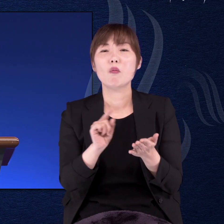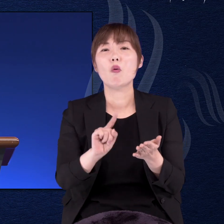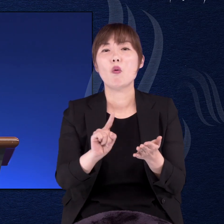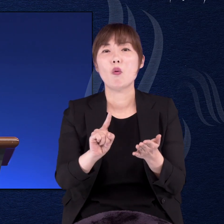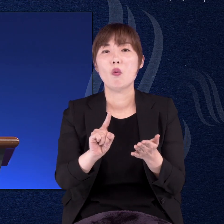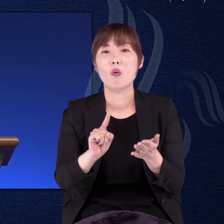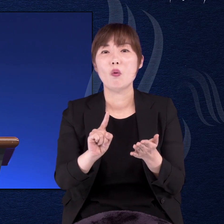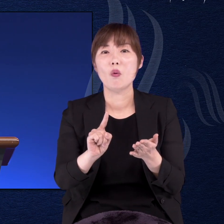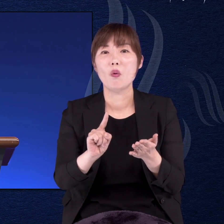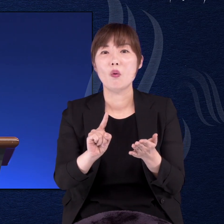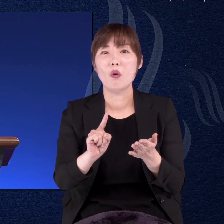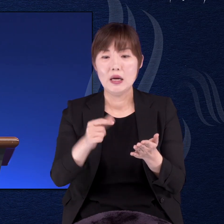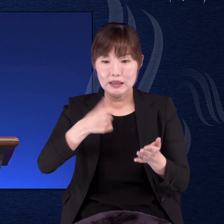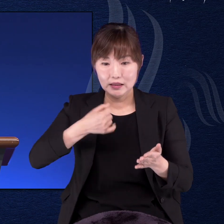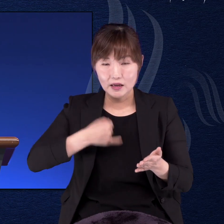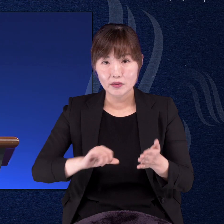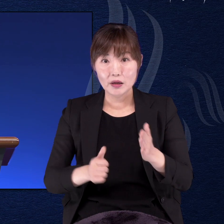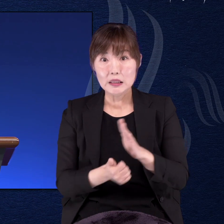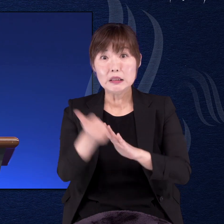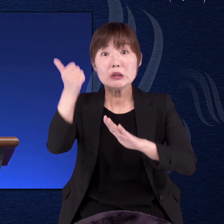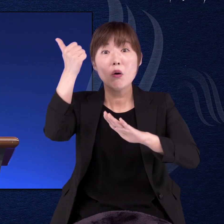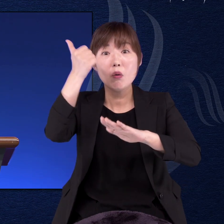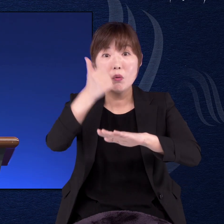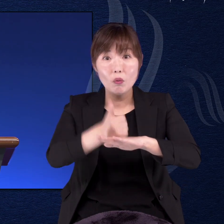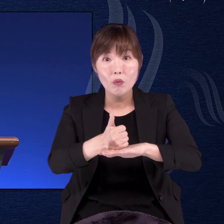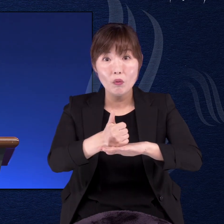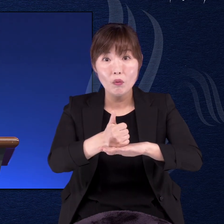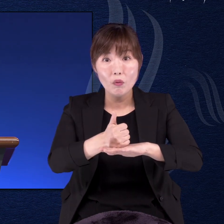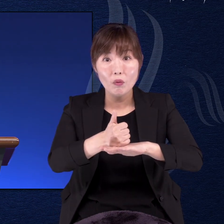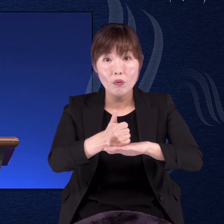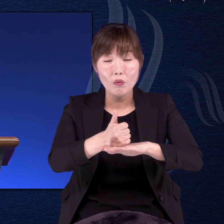어떤 성공인가요?